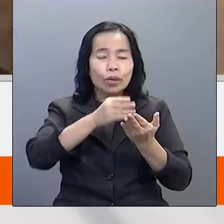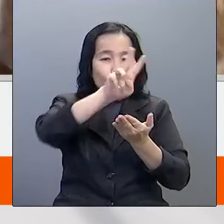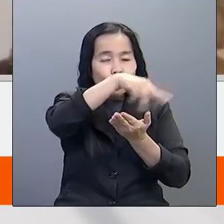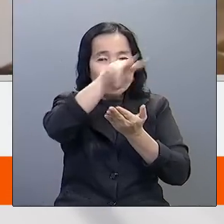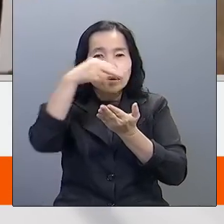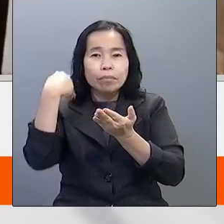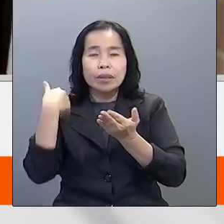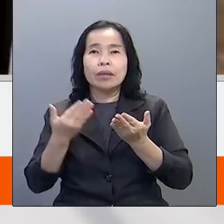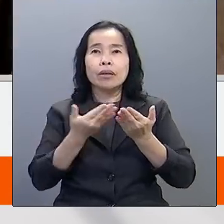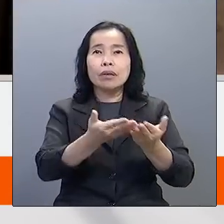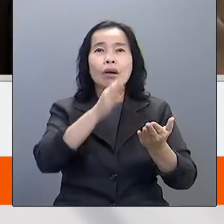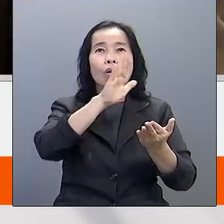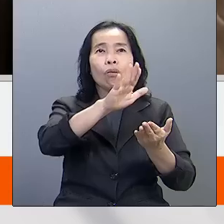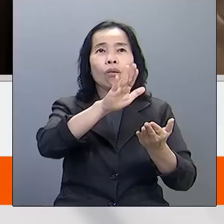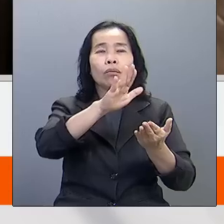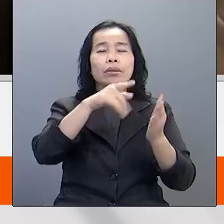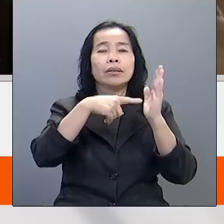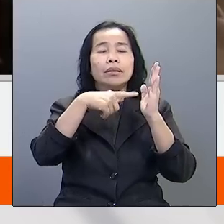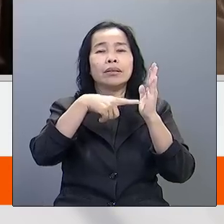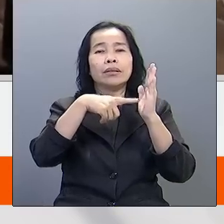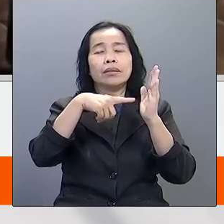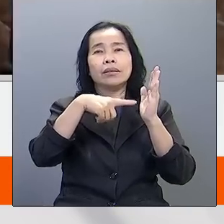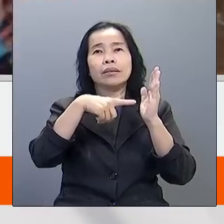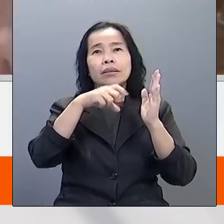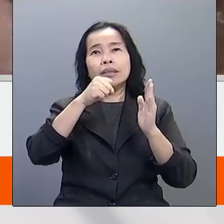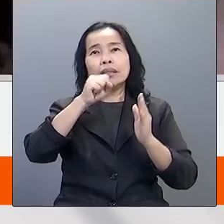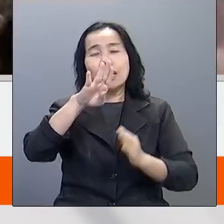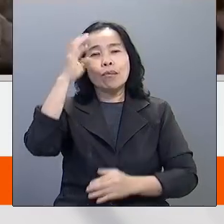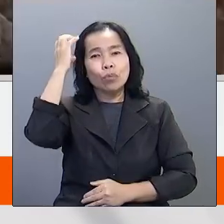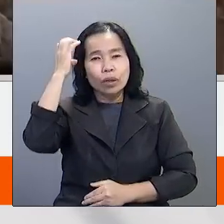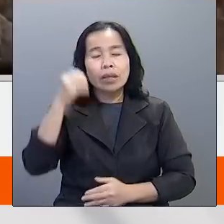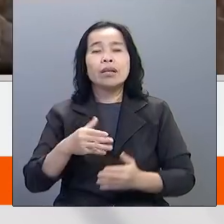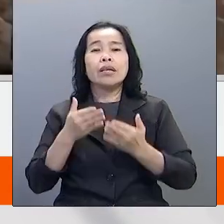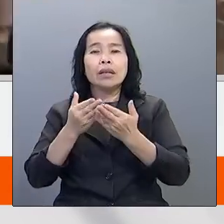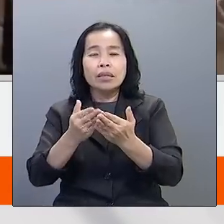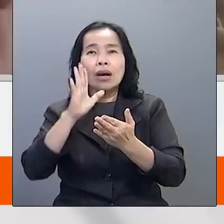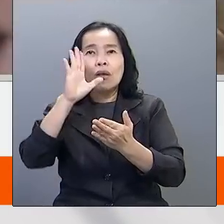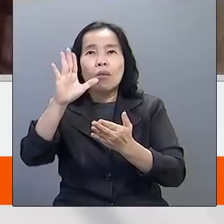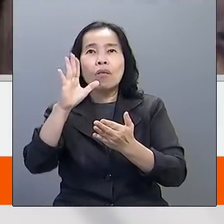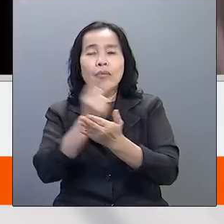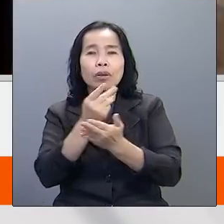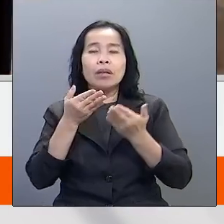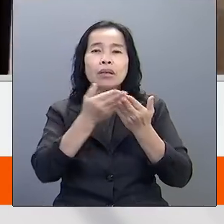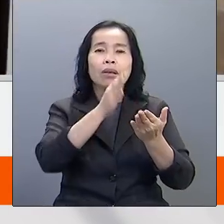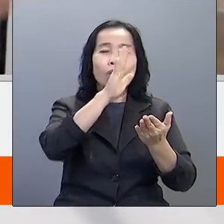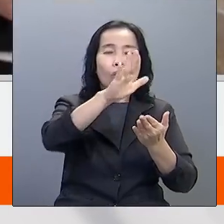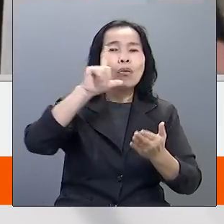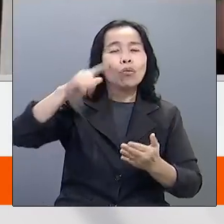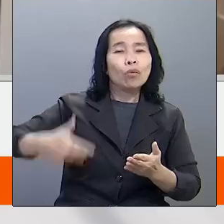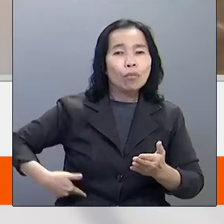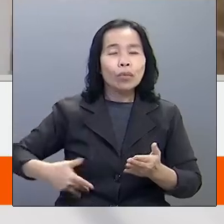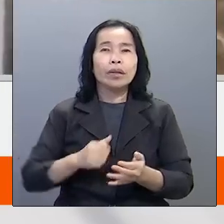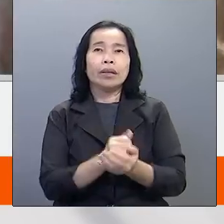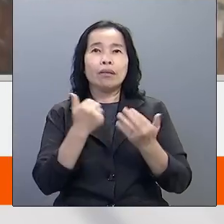เรือหลวงกระบุรีนะครับเรือหลวงภูมิพลนะครับแล้วก็เรือหลวงนเรศวรครับโดยขณะนี้ท